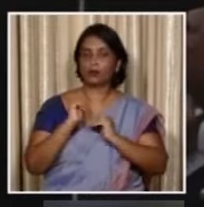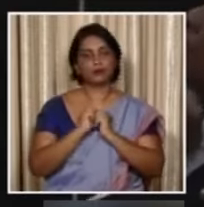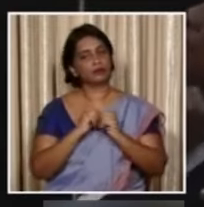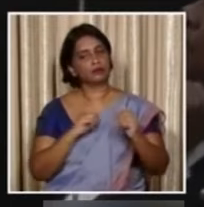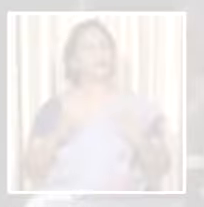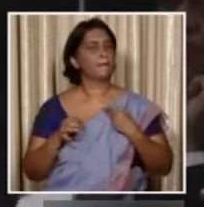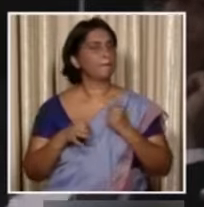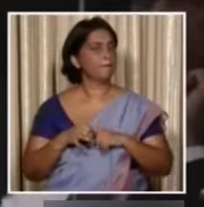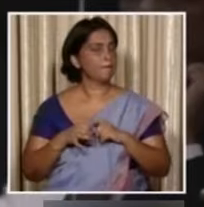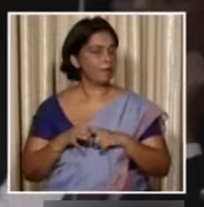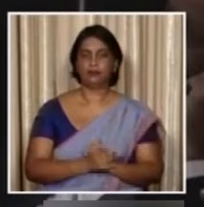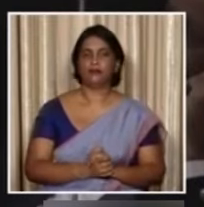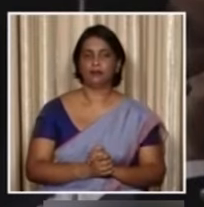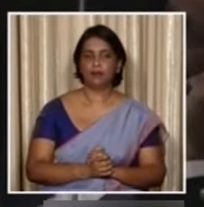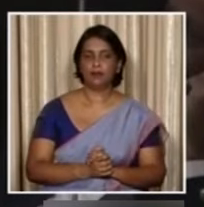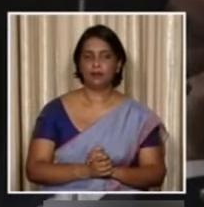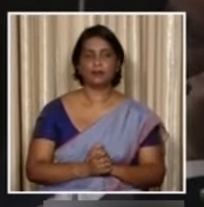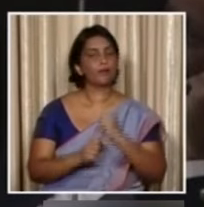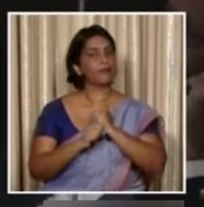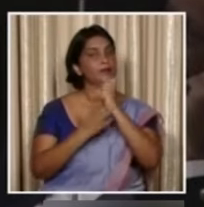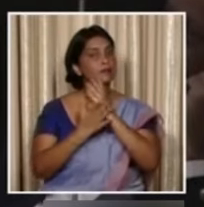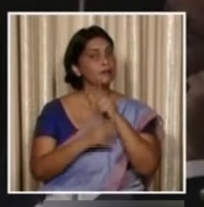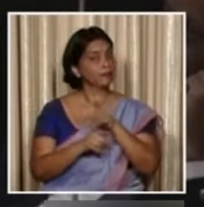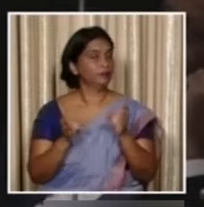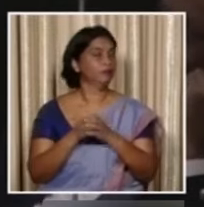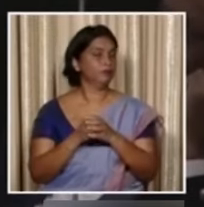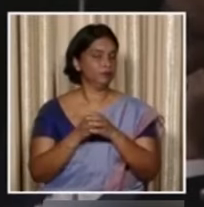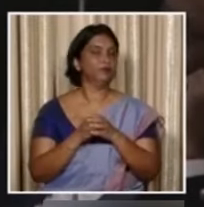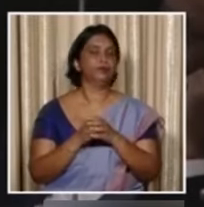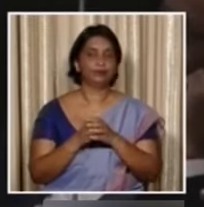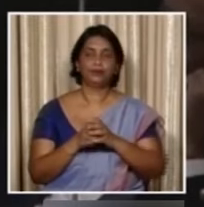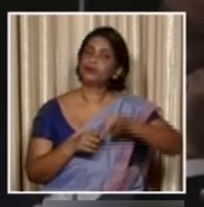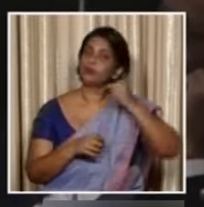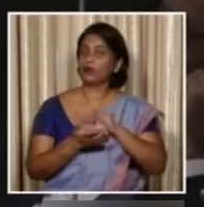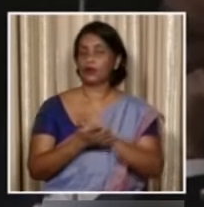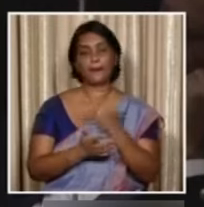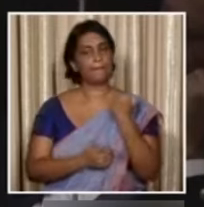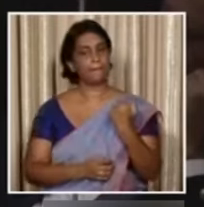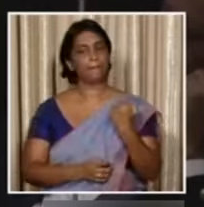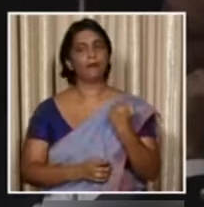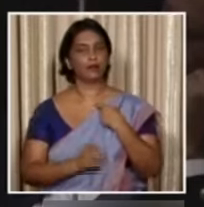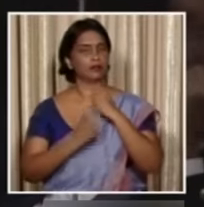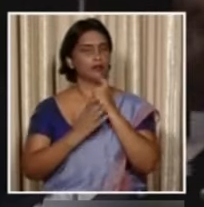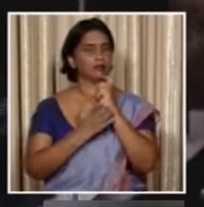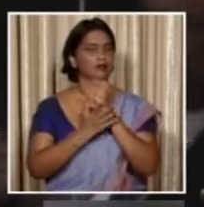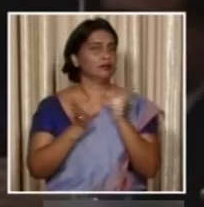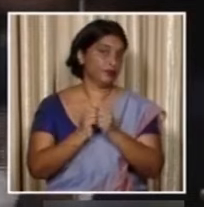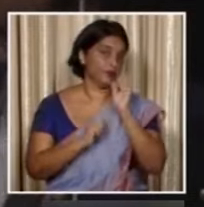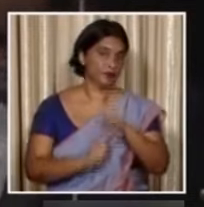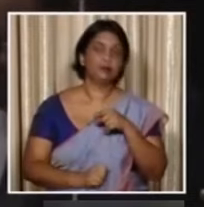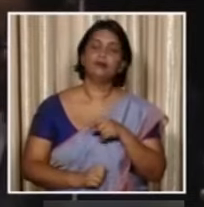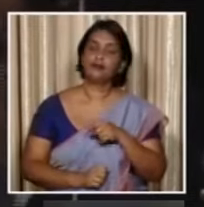හෝ ප්‍රශ්න කළ නොහැකි. ආණ්ඩුක්‍රම ව්‍යවස්ථාව සභාව සතු අනුමත කිරීමේ බලය ව්‍යවස්ථාදායක කාර්යයක් වන